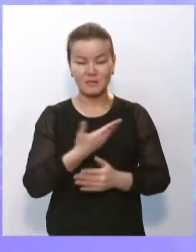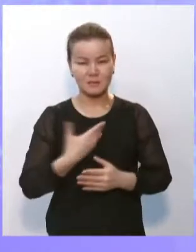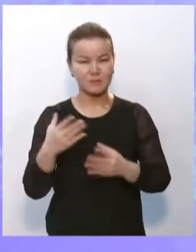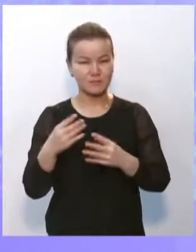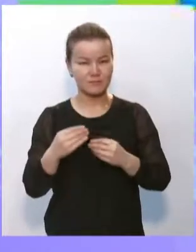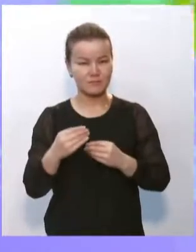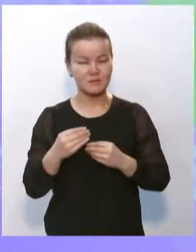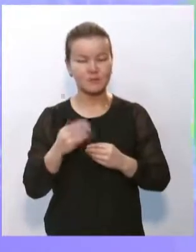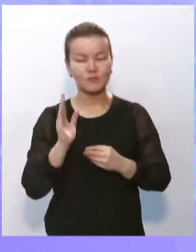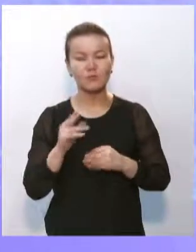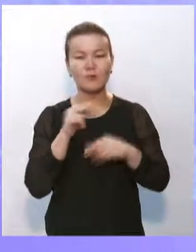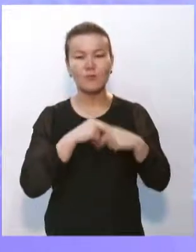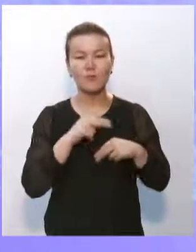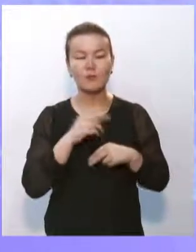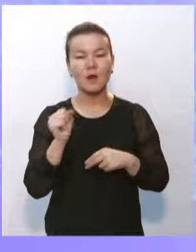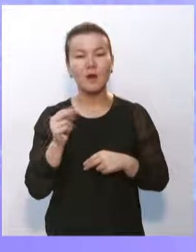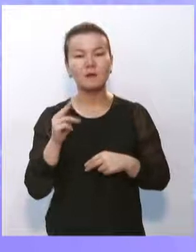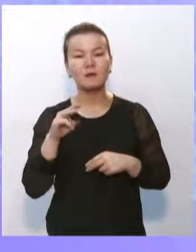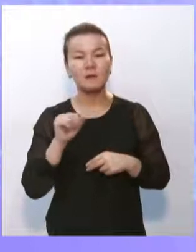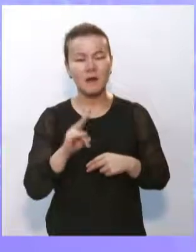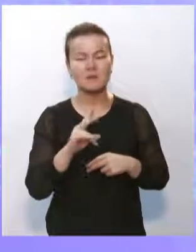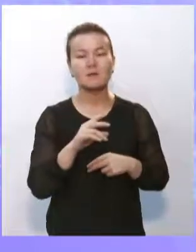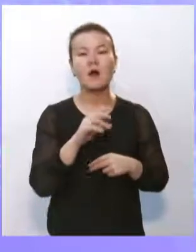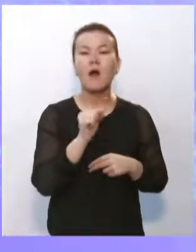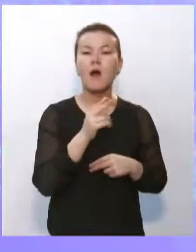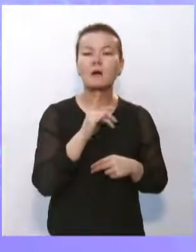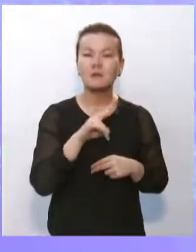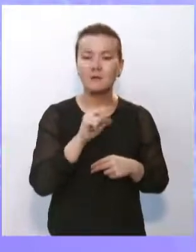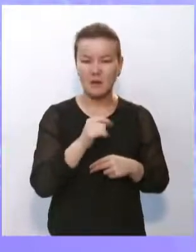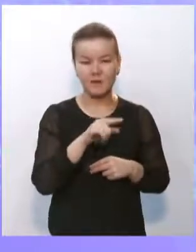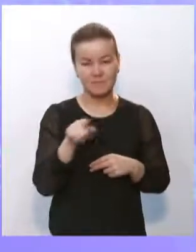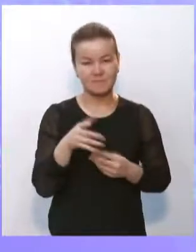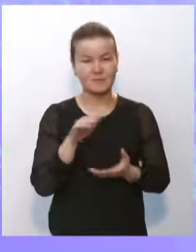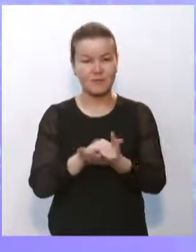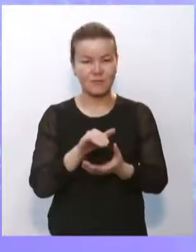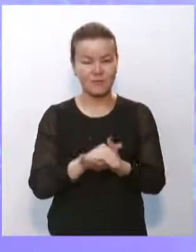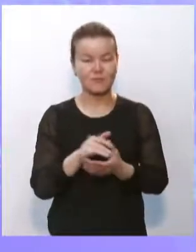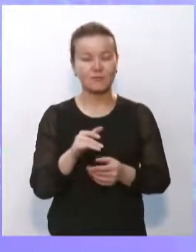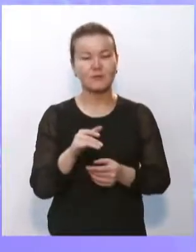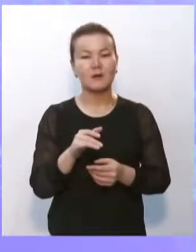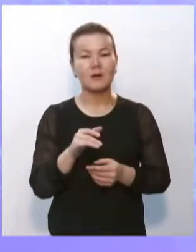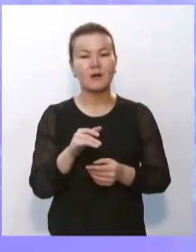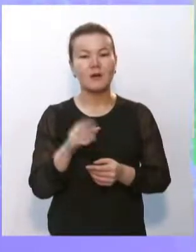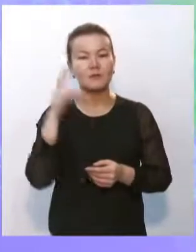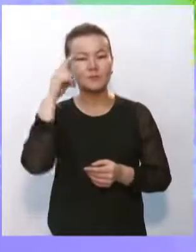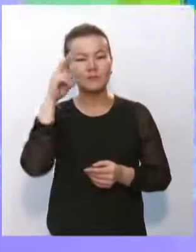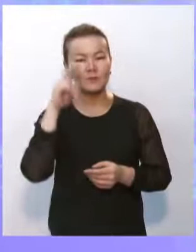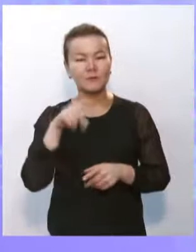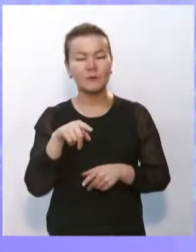на уроке октан и акылай уже знакомый вам персонажи мультфильма керемет коч